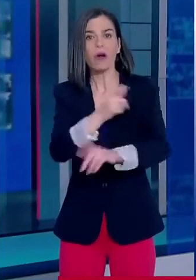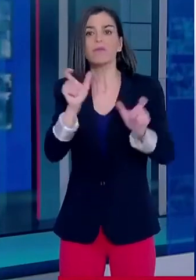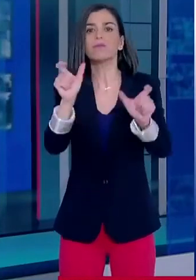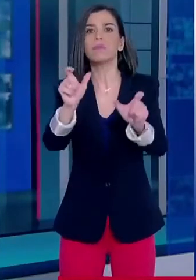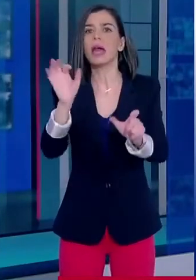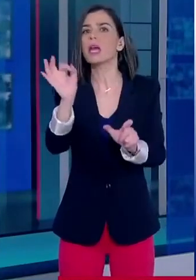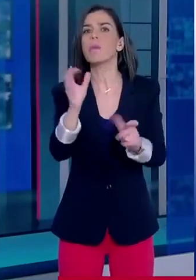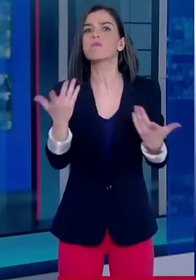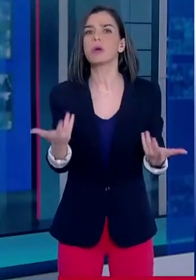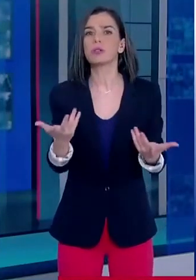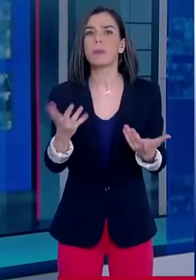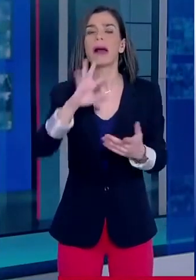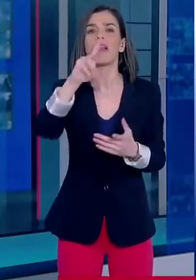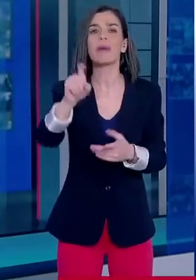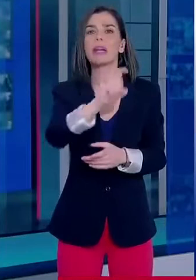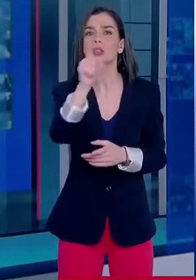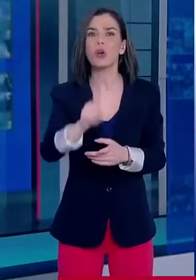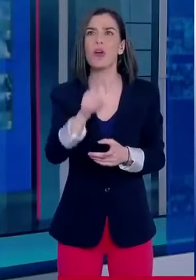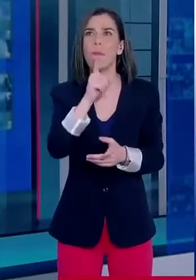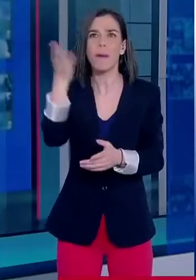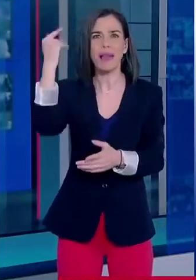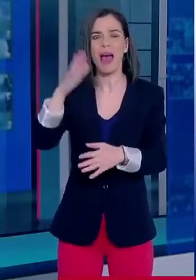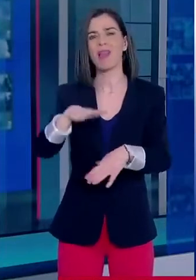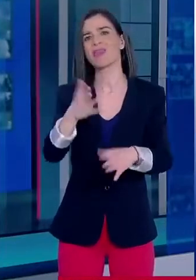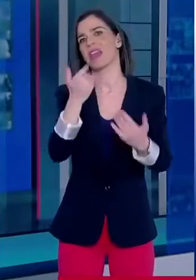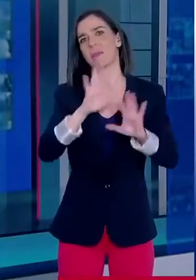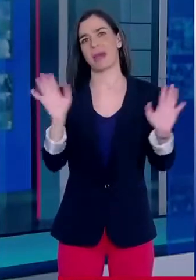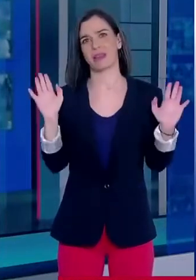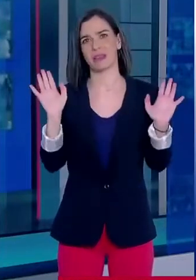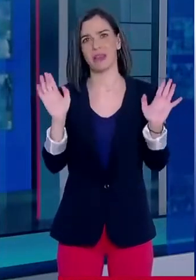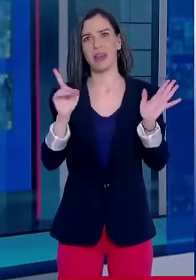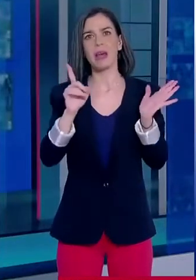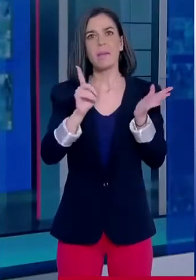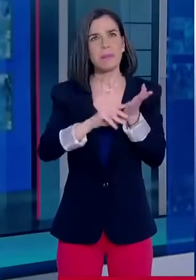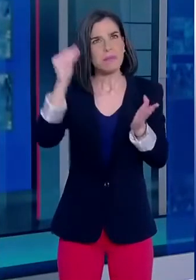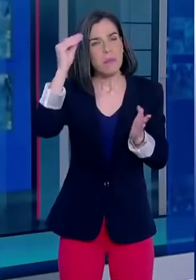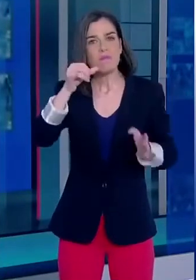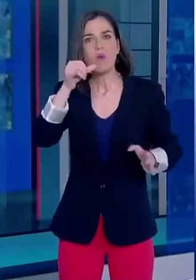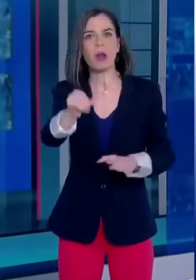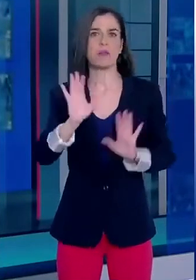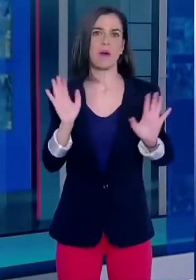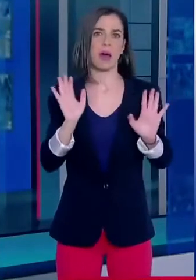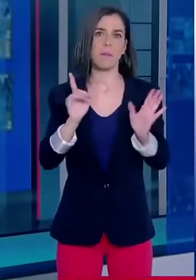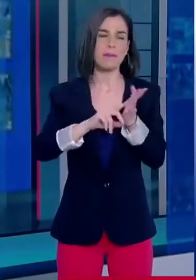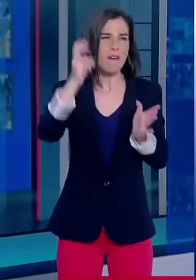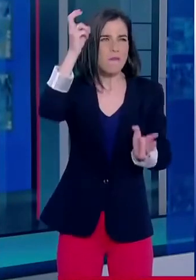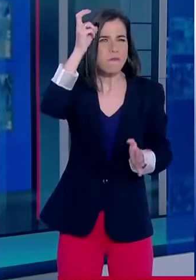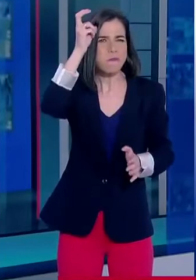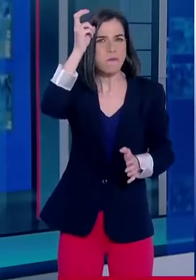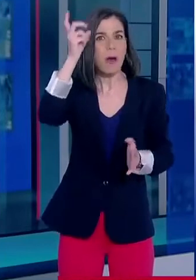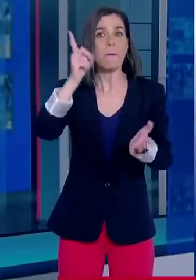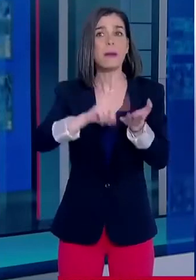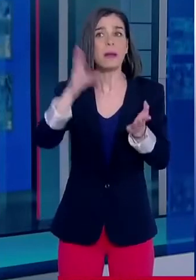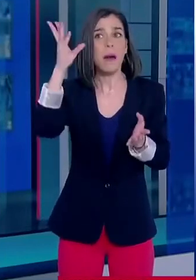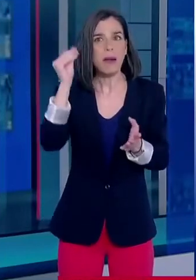ιού, η καθημερινότητά μας δεν θα είναι η ίδια όπως την ξέραμε. Και πρέπει αυτό να είναι αντιληπτό σε όλους. Πρέπει να